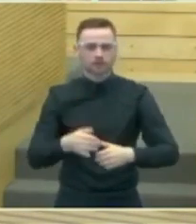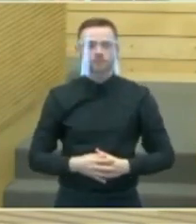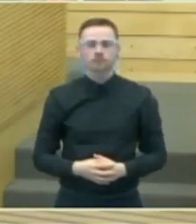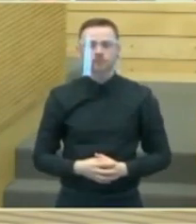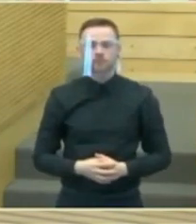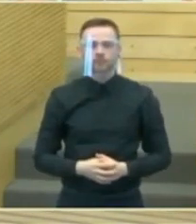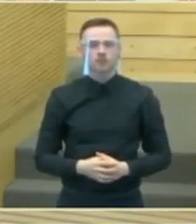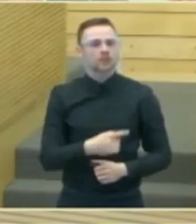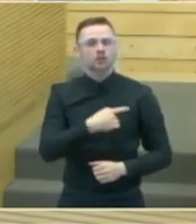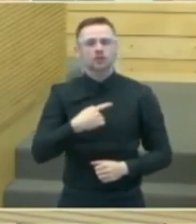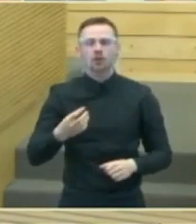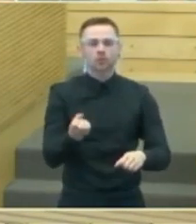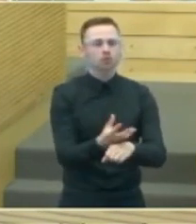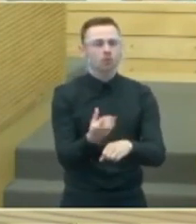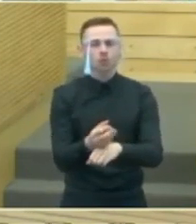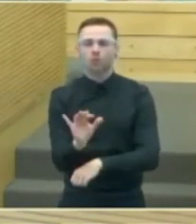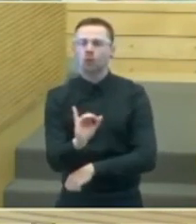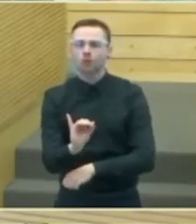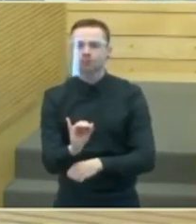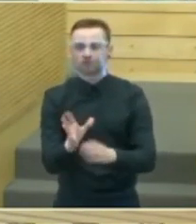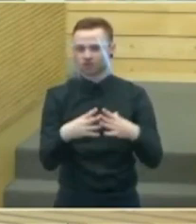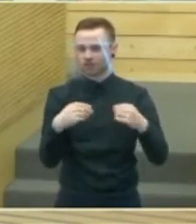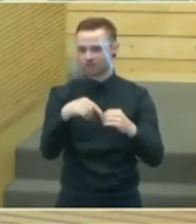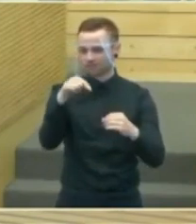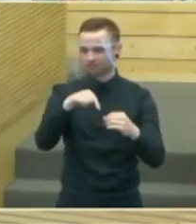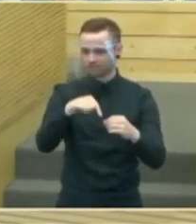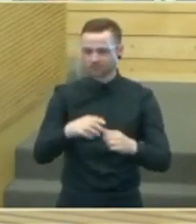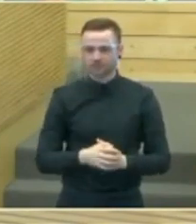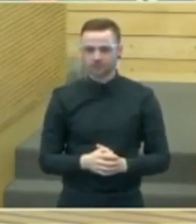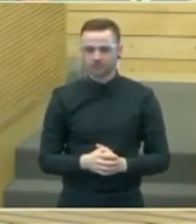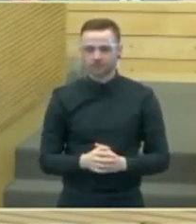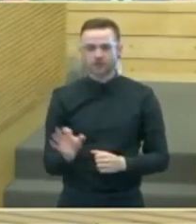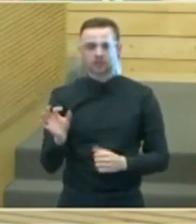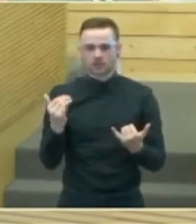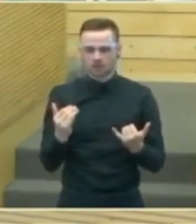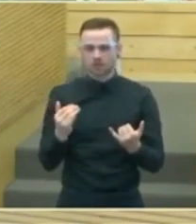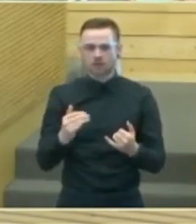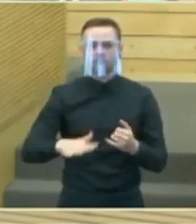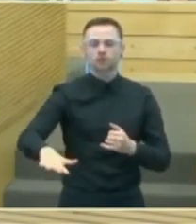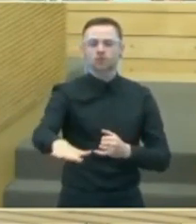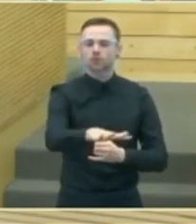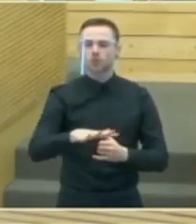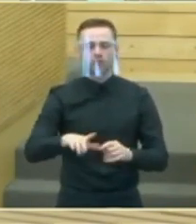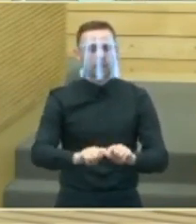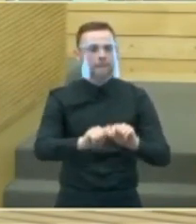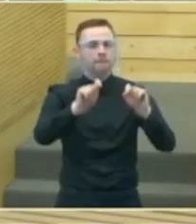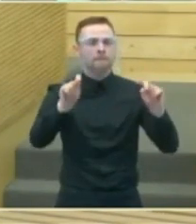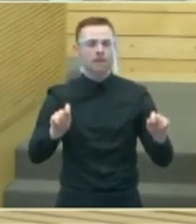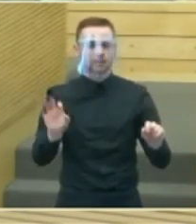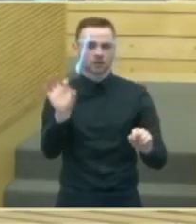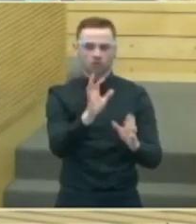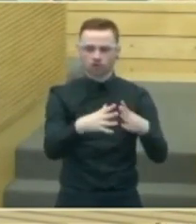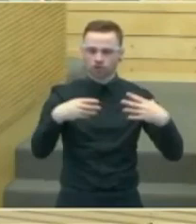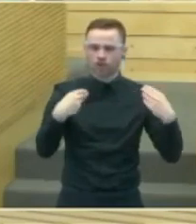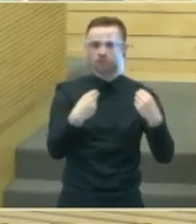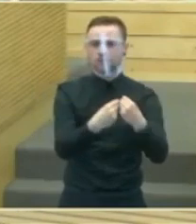Daugelio šių dalykų išmokstame šeimoje. Lietuvos visuomenė prasideda nuo šeimos ir remiasi